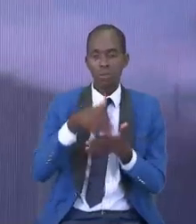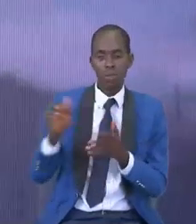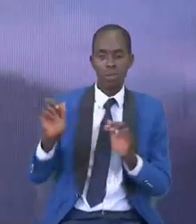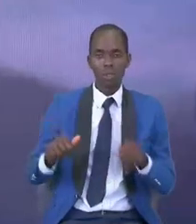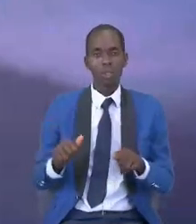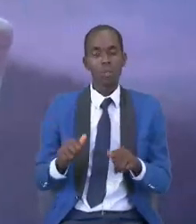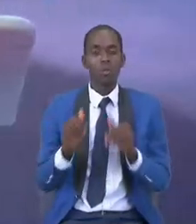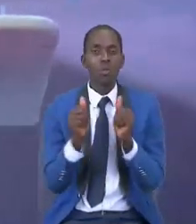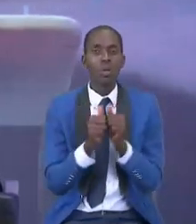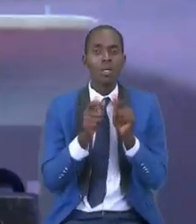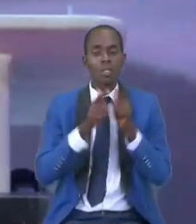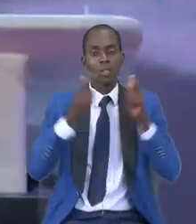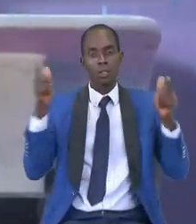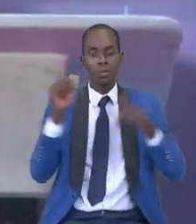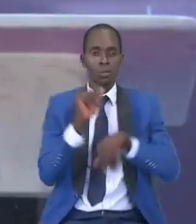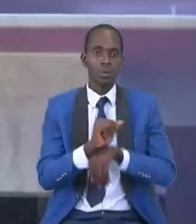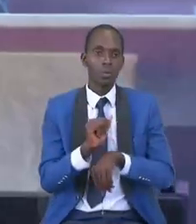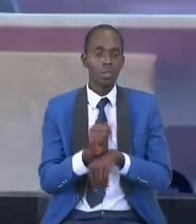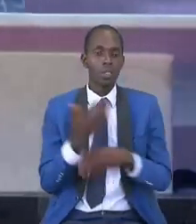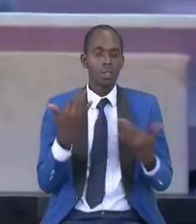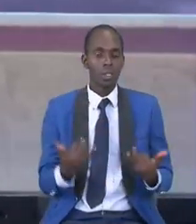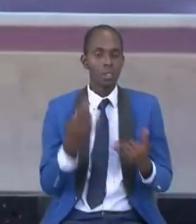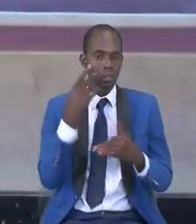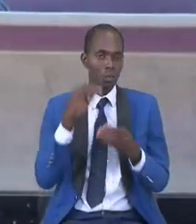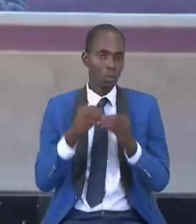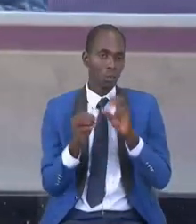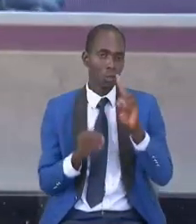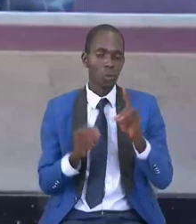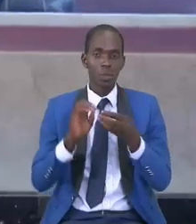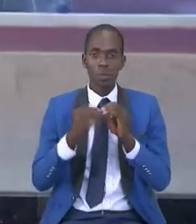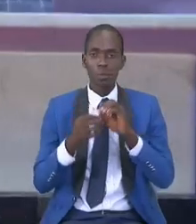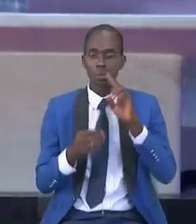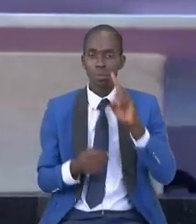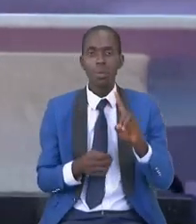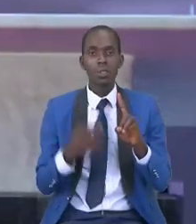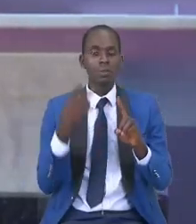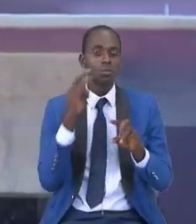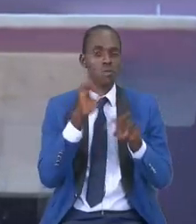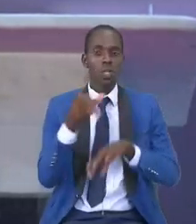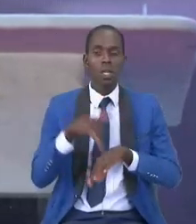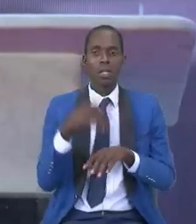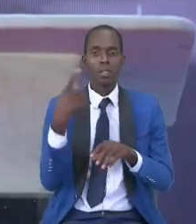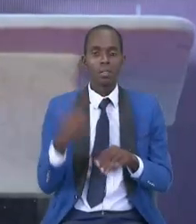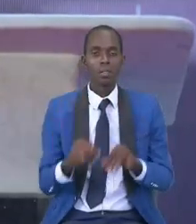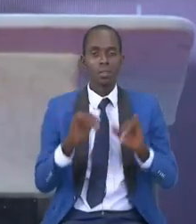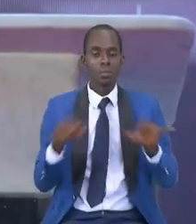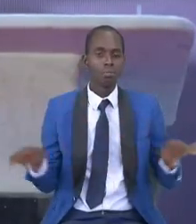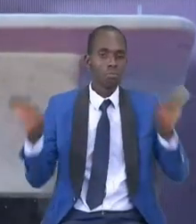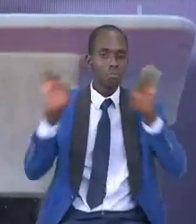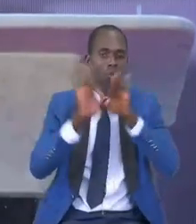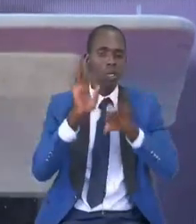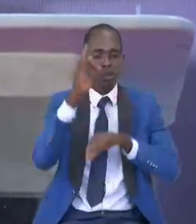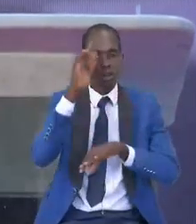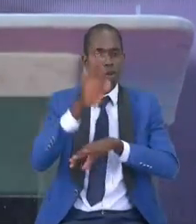La conviction irrésistible avec une grande consécration. Premier élément alors, l'appel